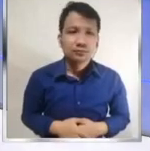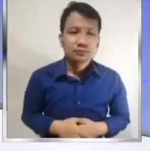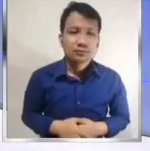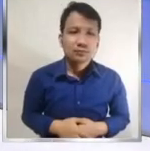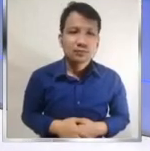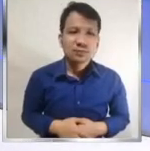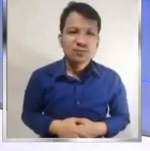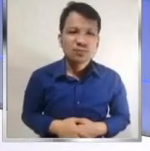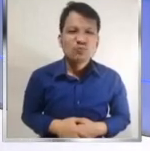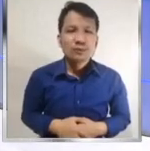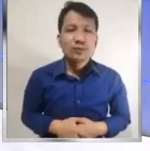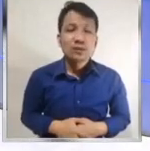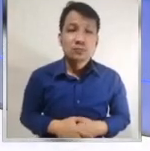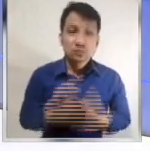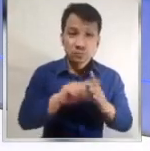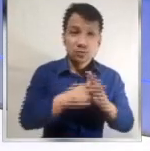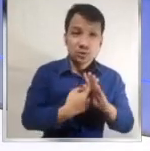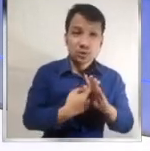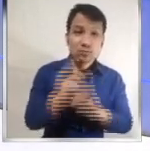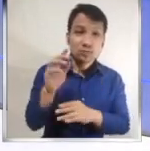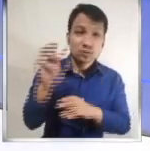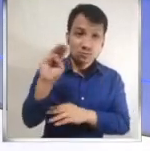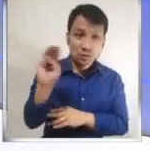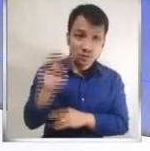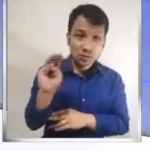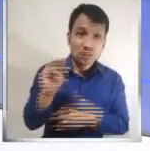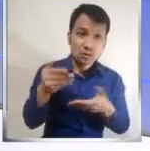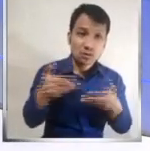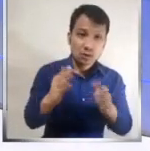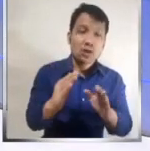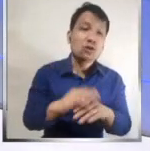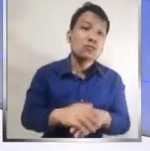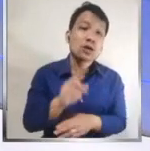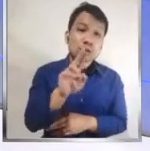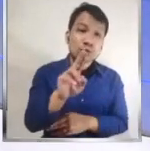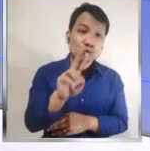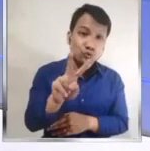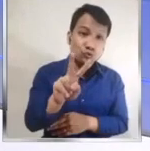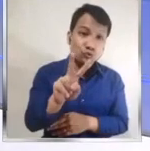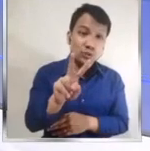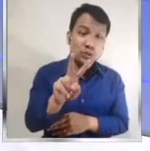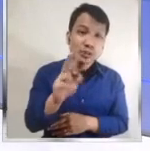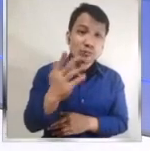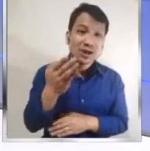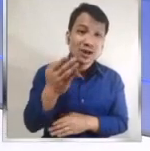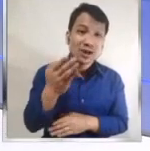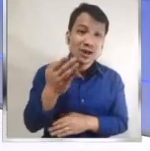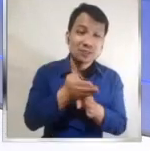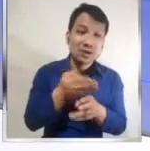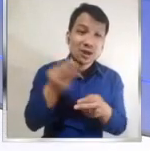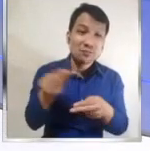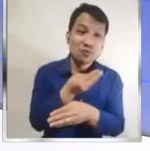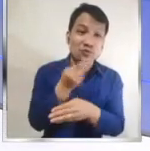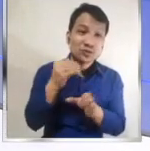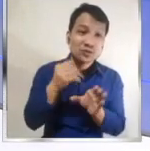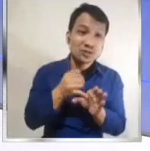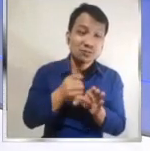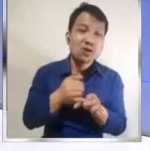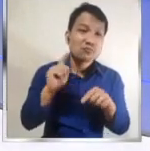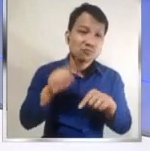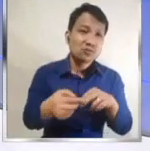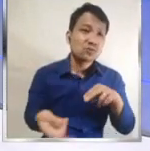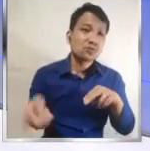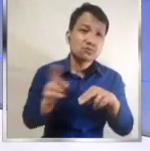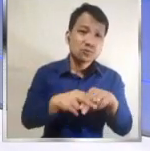Simula po sa Lunes, makakabiyahe na muli ang mga UV Express, mga bus at modernized jeepney. Kaya madadagdagan na ang pwedeng